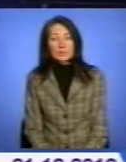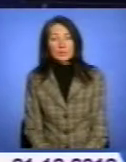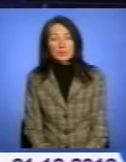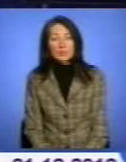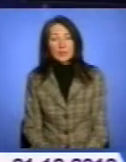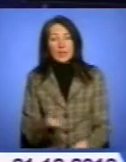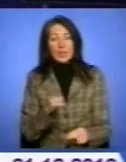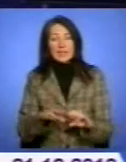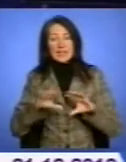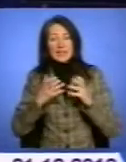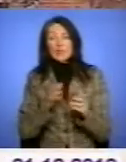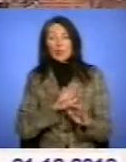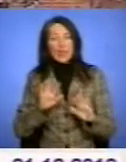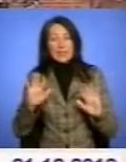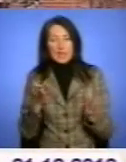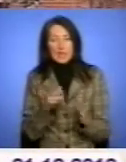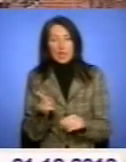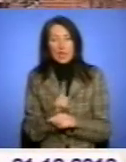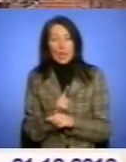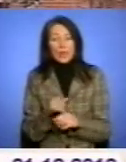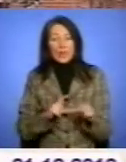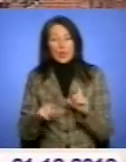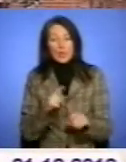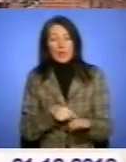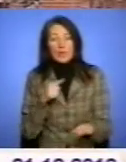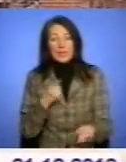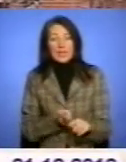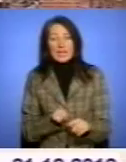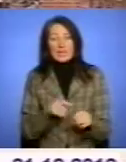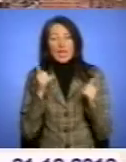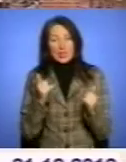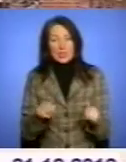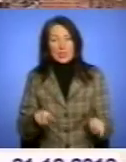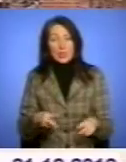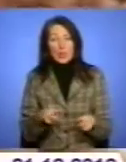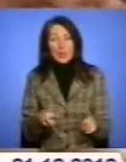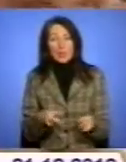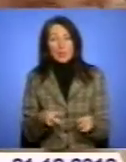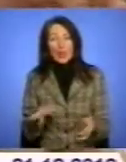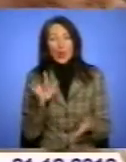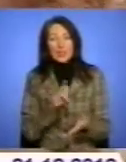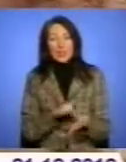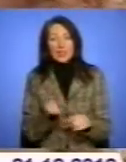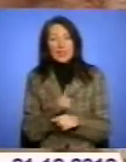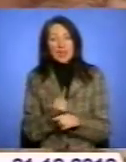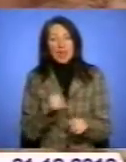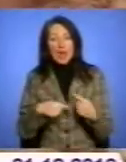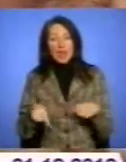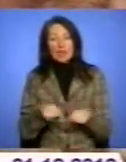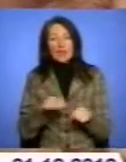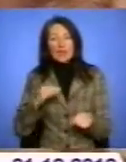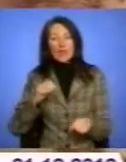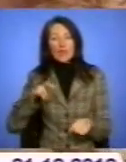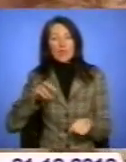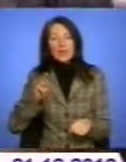гривень. Кінця світу не сталося. Тернопільські студенти відреагували на це сучасними танцями. У центрі Тернополя організували флешмоб.